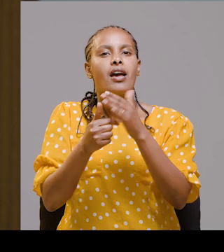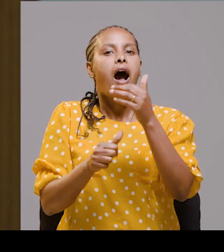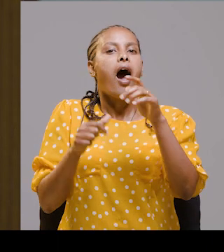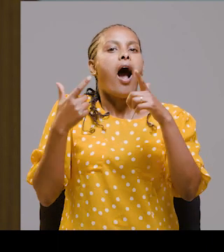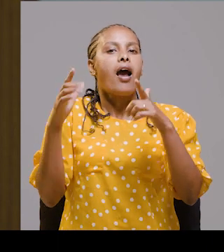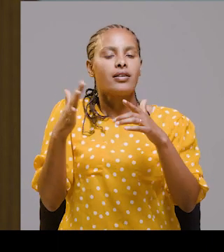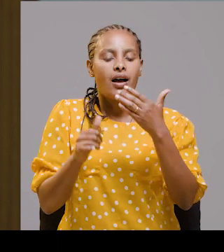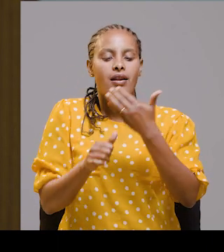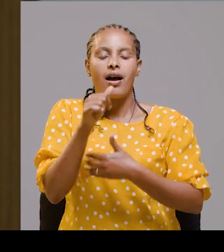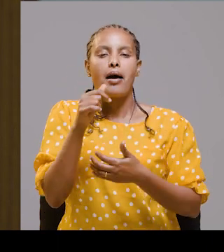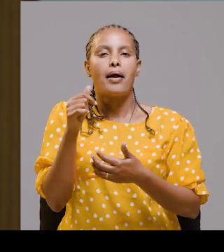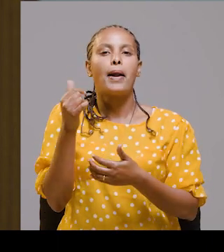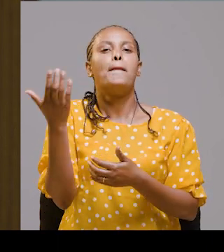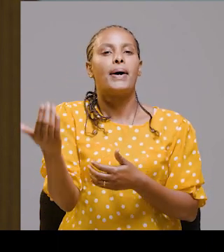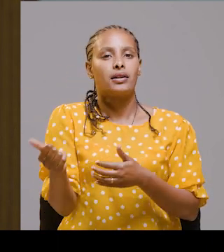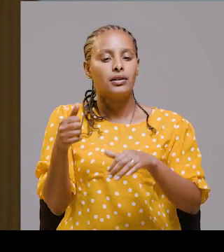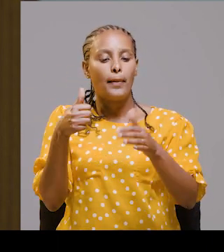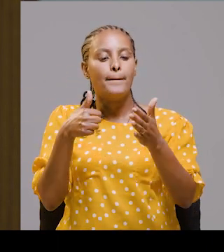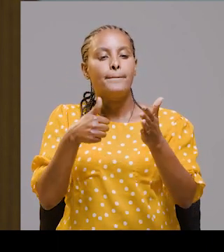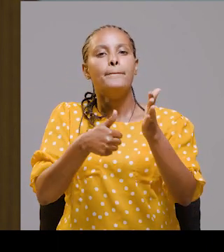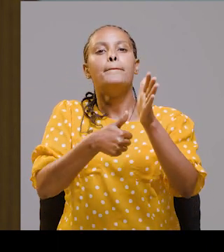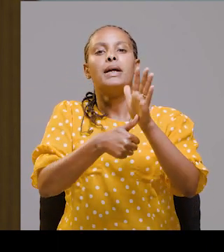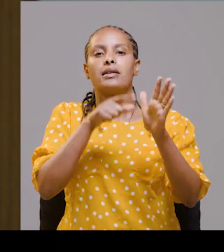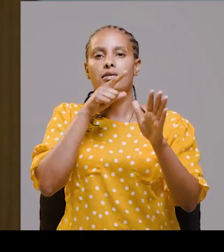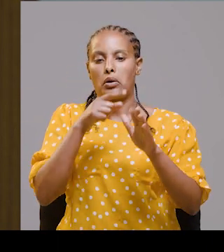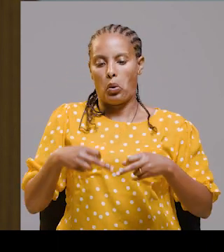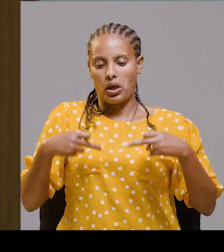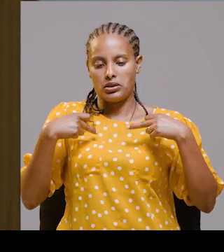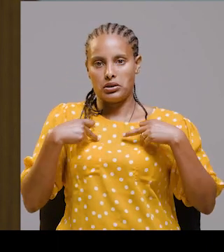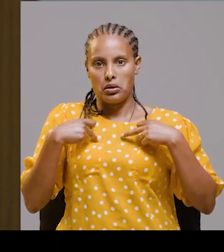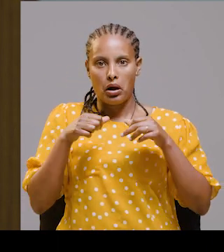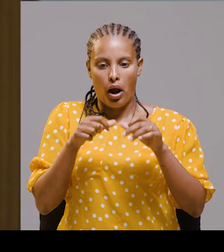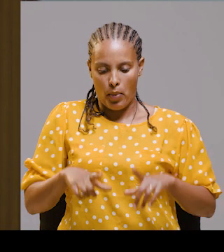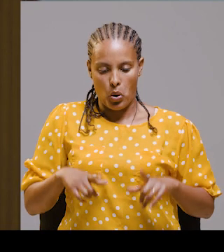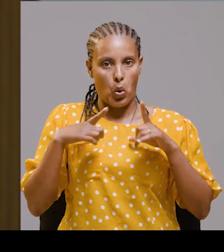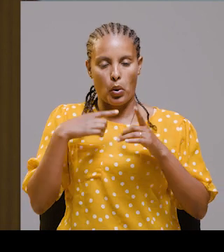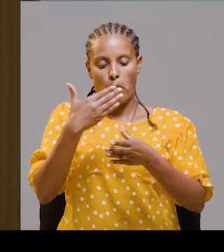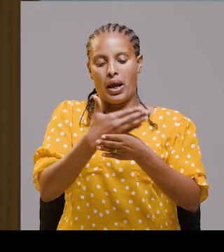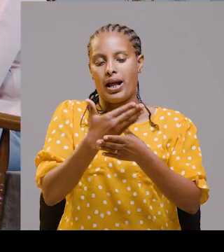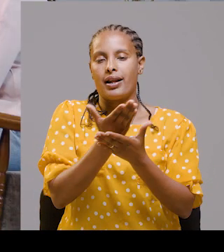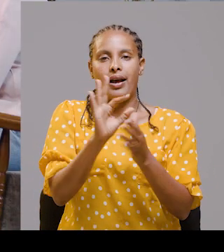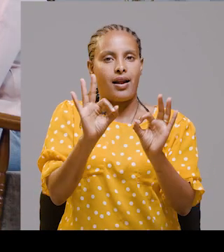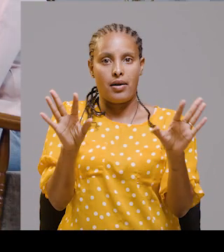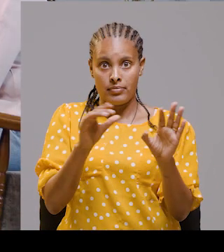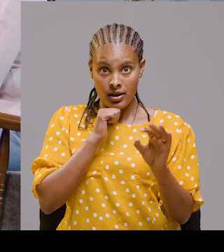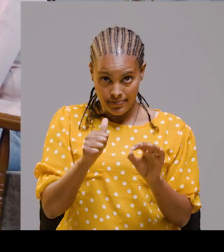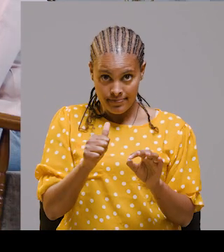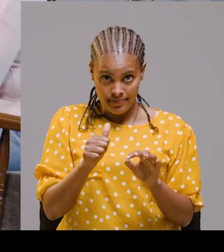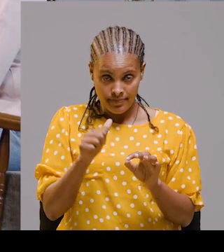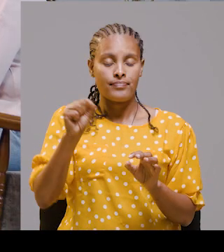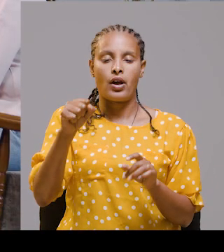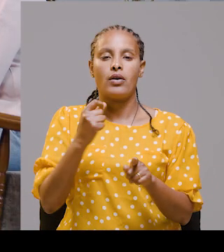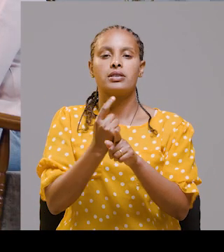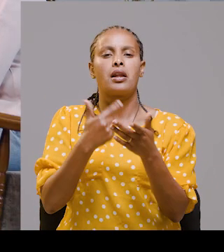ገጥሞኝ ነበር የሚል ምልክት ነው የሚሆነው እንጂ ህይወታችንን ከመግፋት ህይወታችንን ከመኖር አያግደንም አይደለ? ስለዚህ